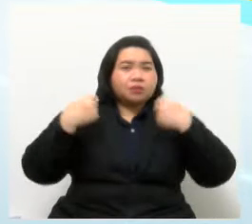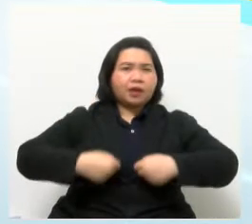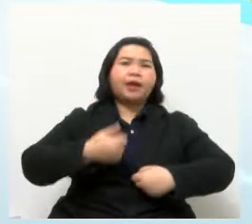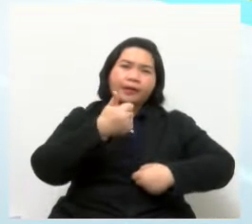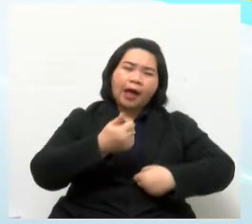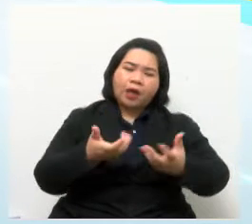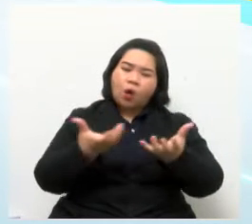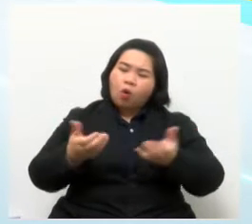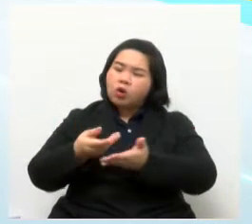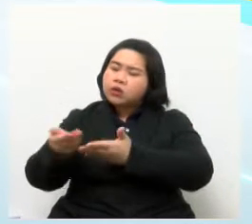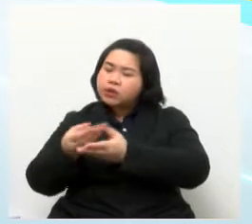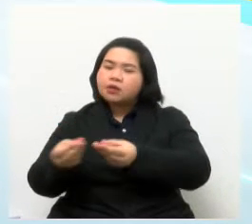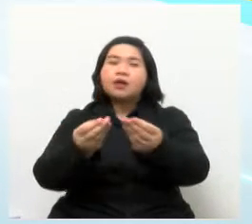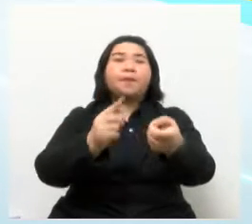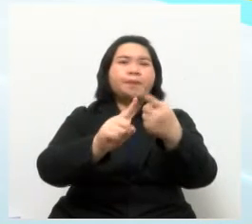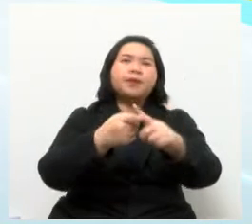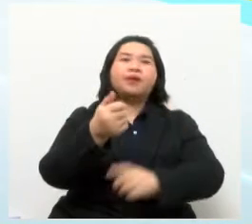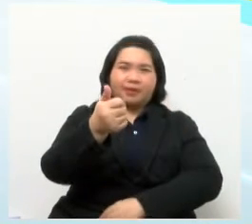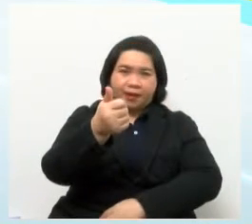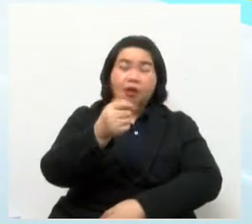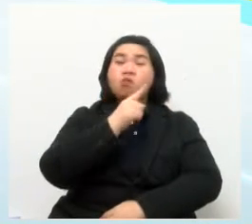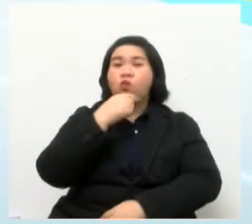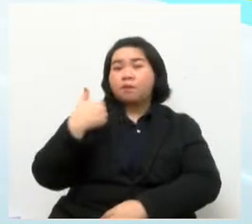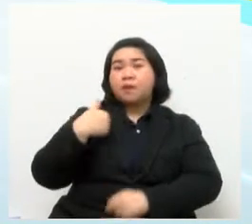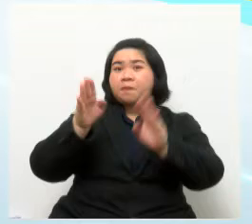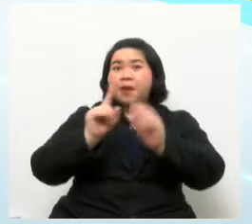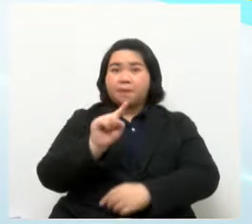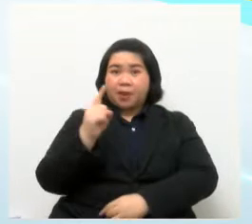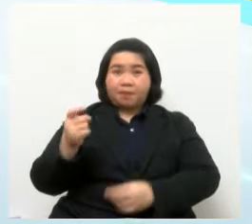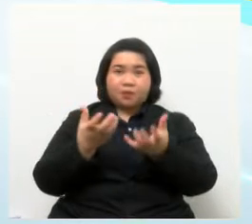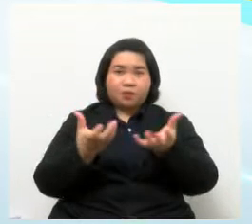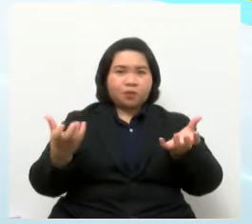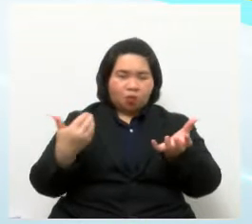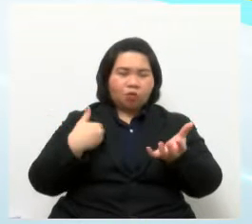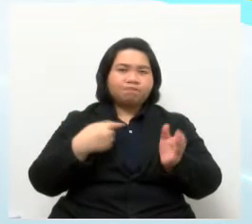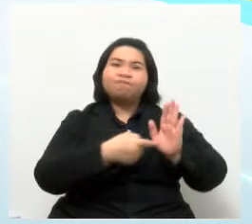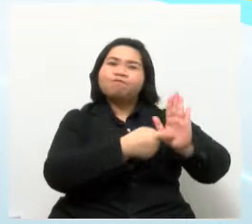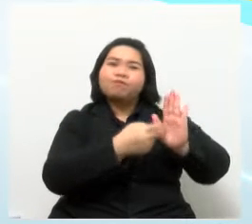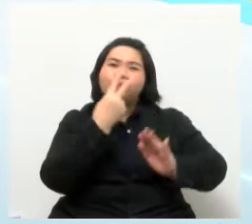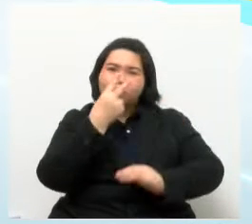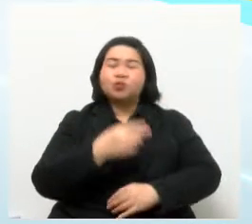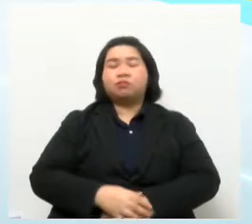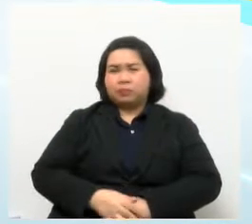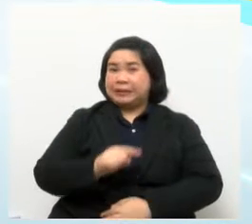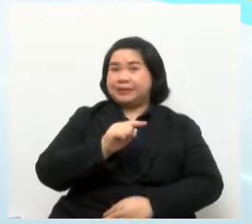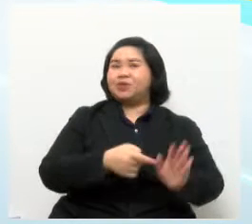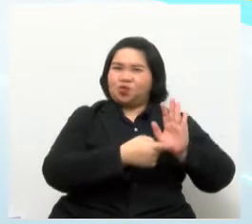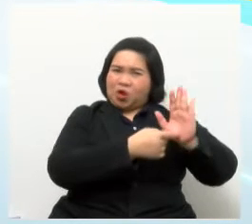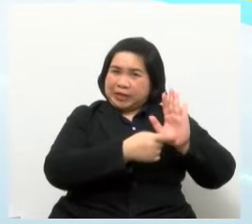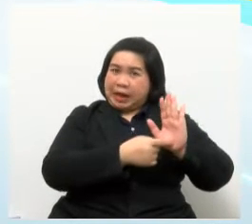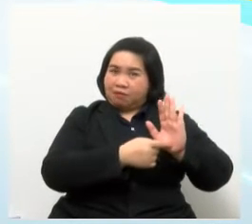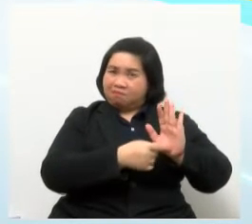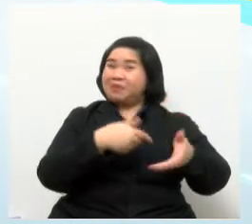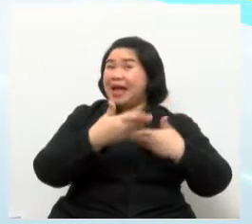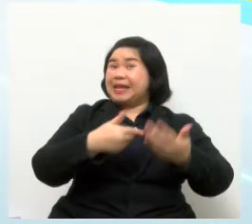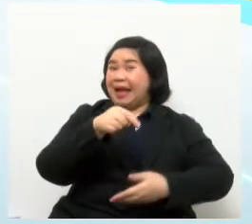นของฝากก็ได้เก๋ๆนะคะแล้วก็เดี๋ยวถ้ามีผลิตภัณฑ์อะไรใหม่ๆออกมาจะมานำเสนอกันได้นี่เป็นตัวอย่างนะสำหรับการเสนอขายใน